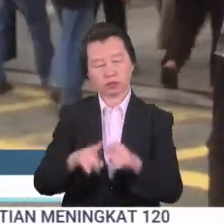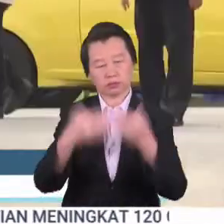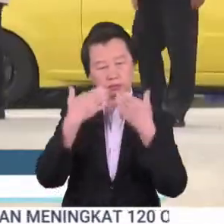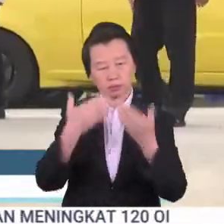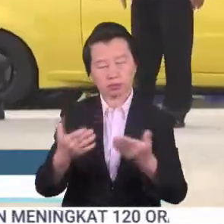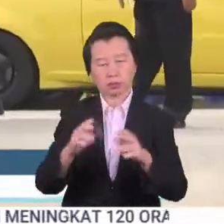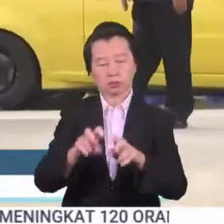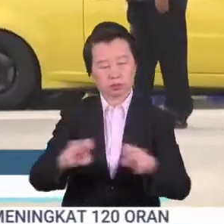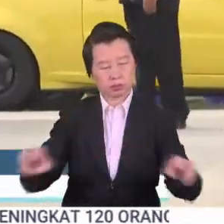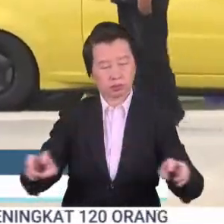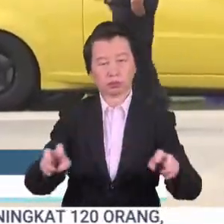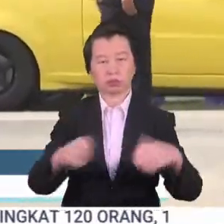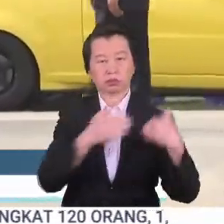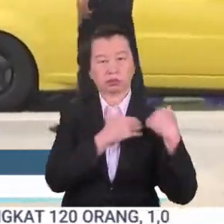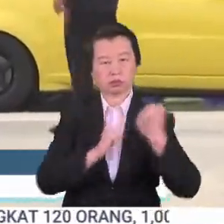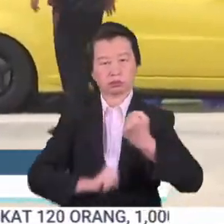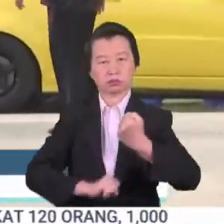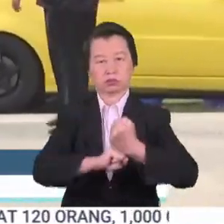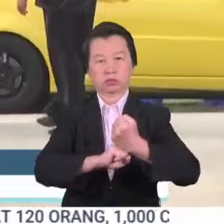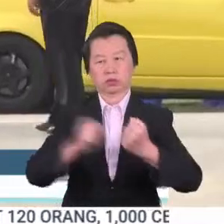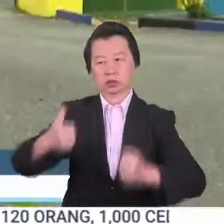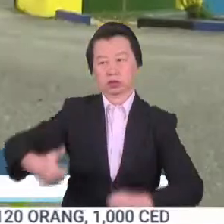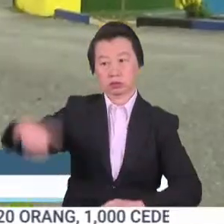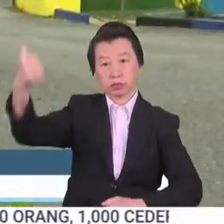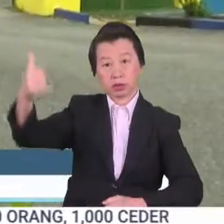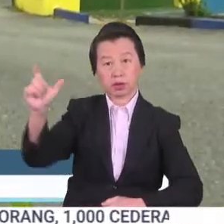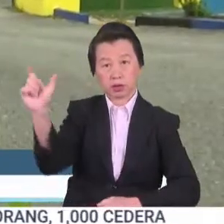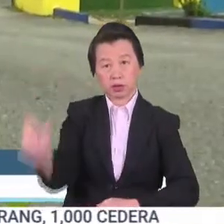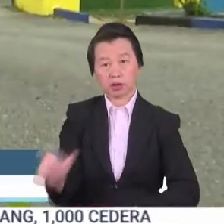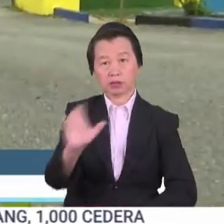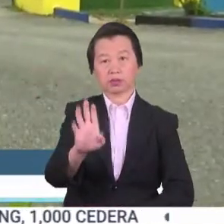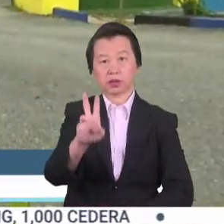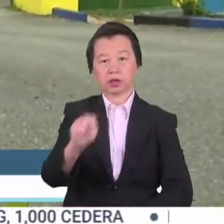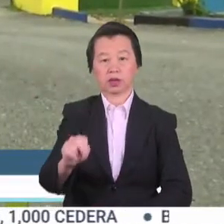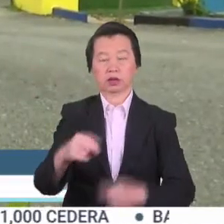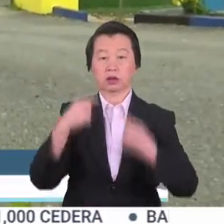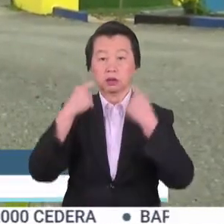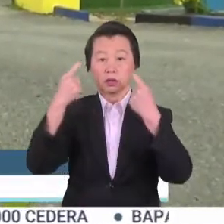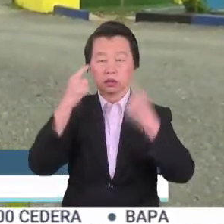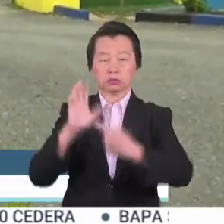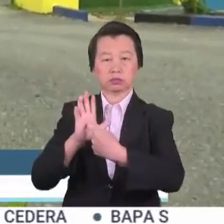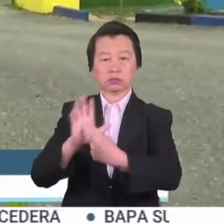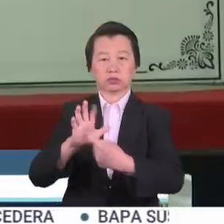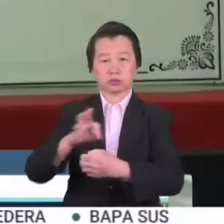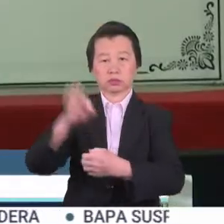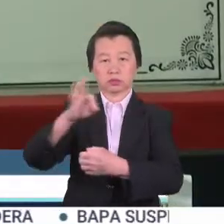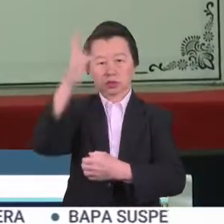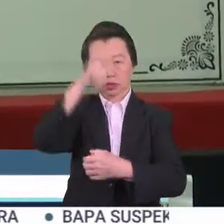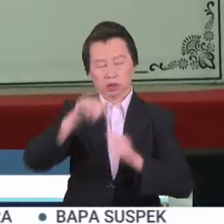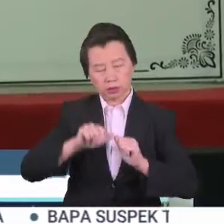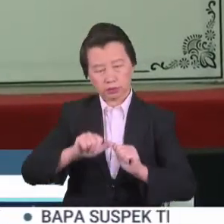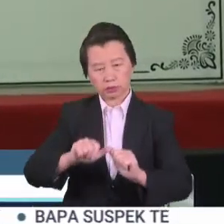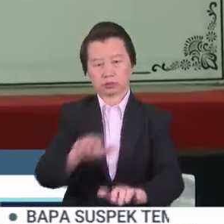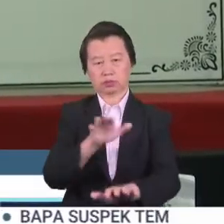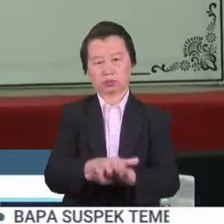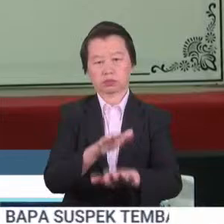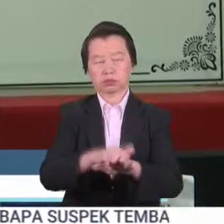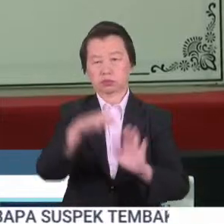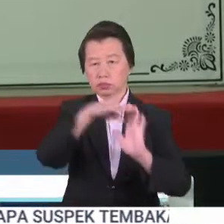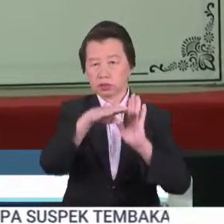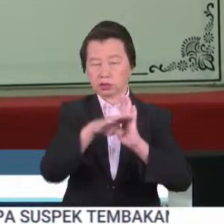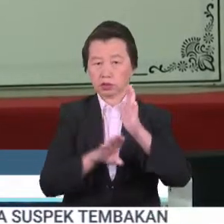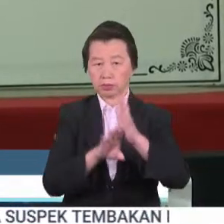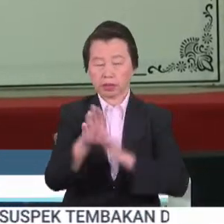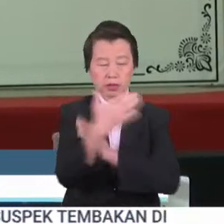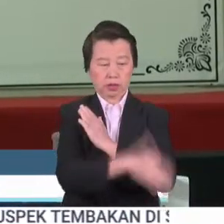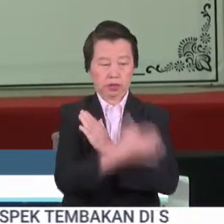kepada barisan jendera yang menjadi tulang belakang kepada kemenangan tersebut kejayaan ini akan meniup semangat kerajaan untuk terus merancakkan agenda pembangunan